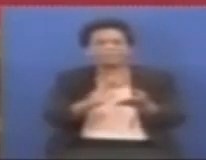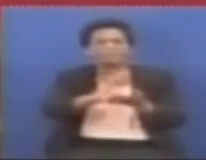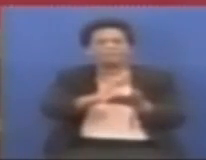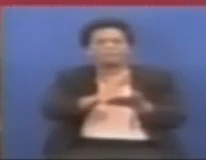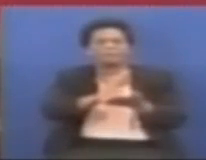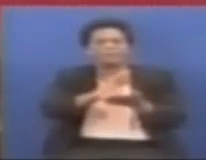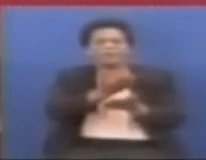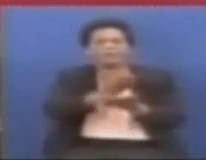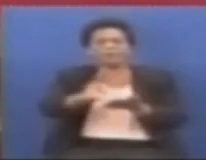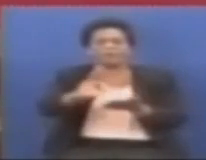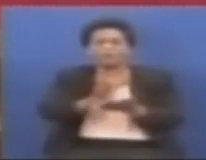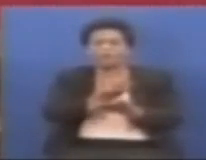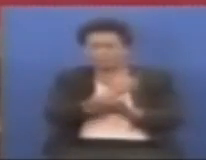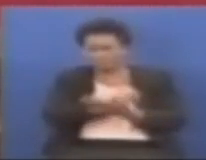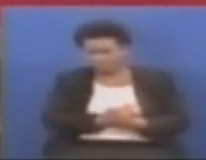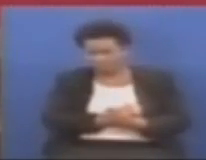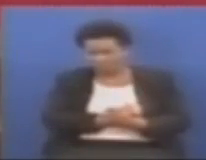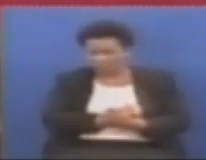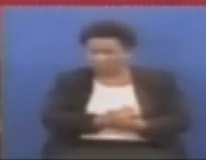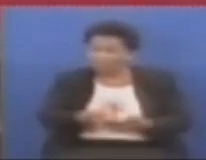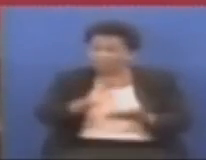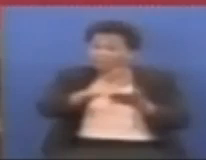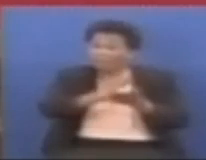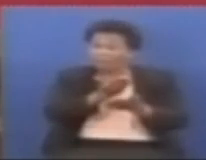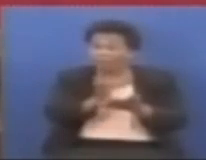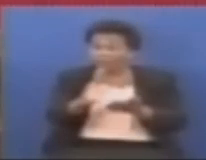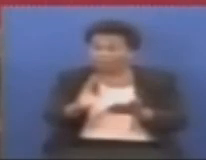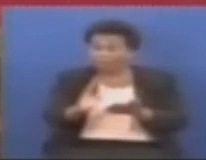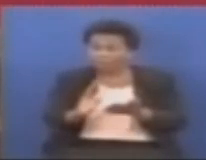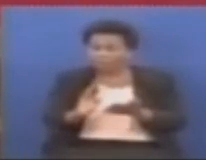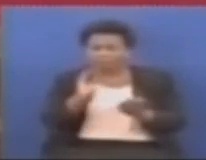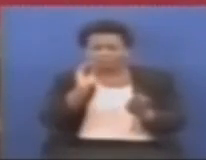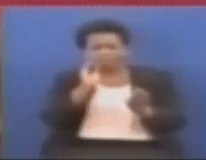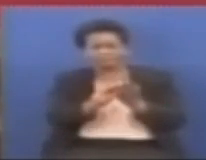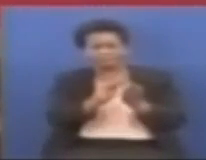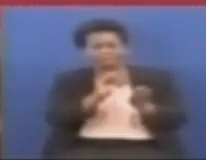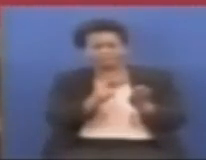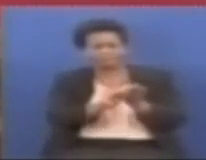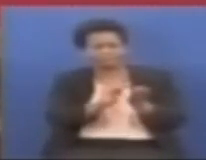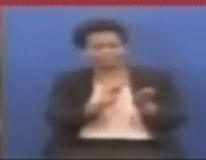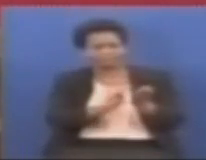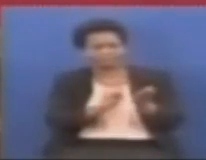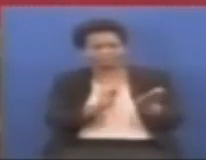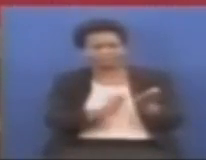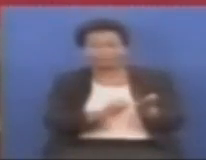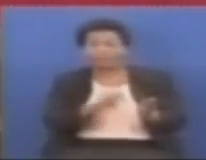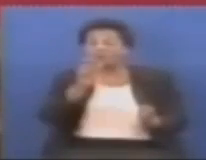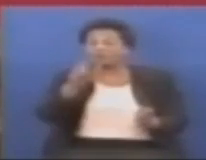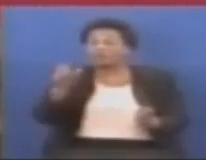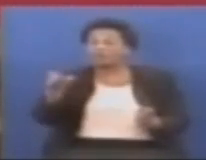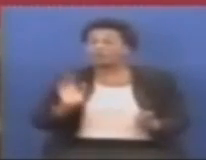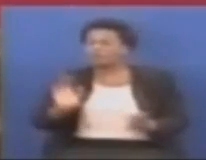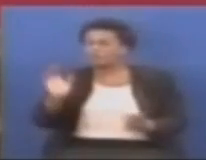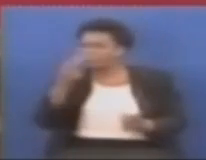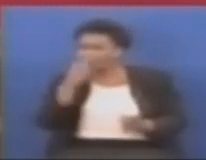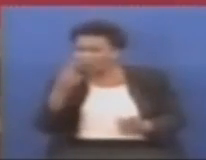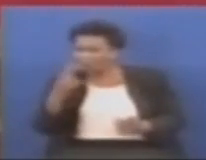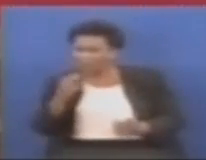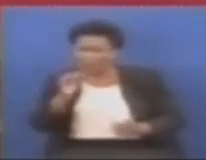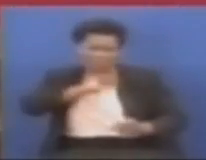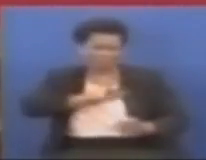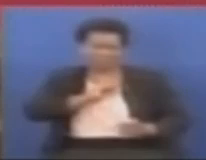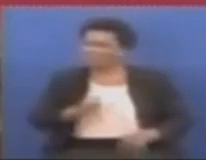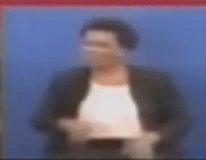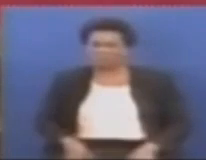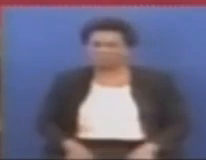marehemu, dini na namna marehemu alivyozikwa. Pia sheria hii zinaeleza